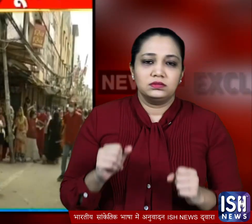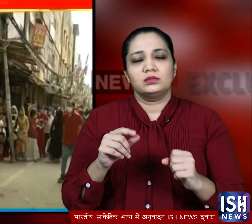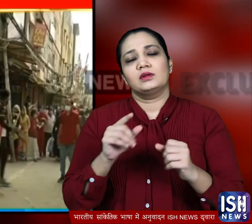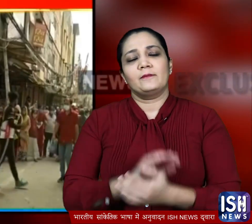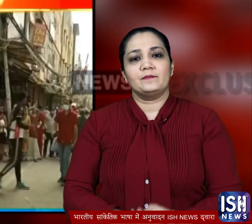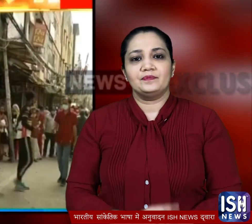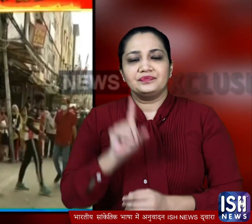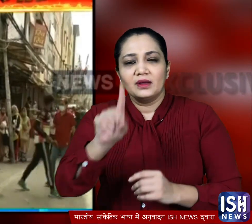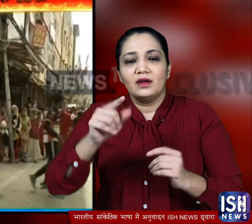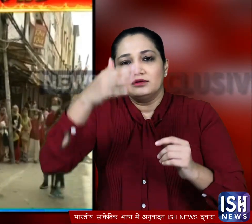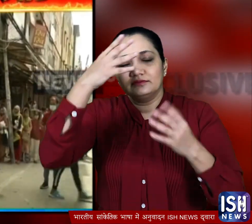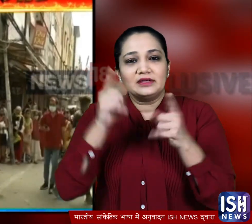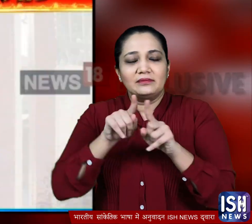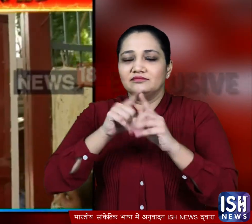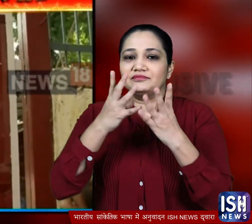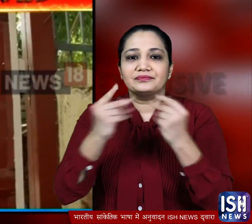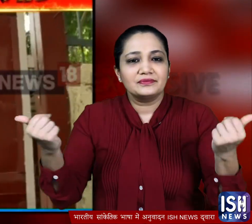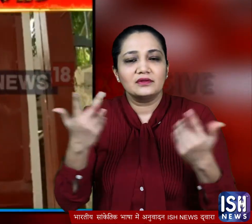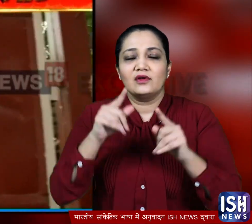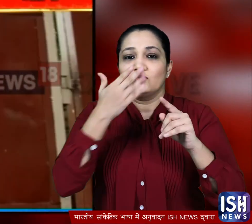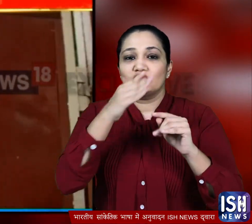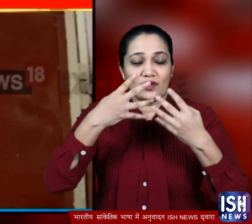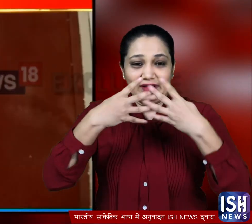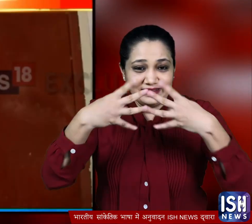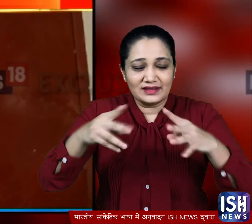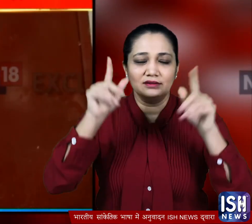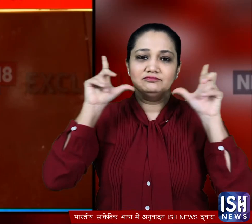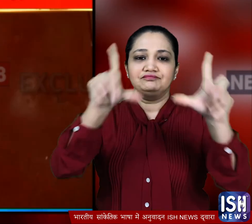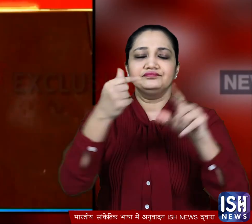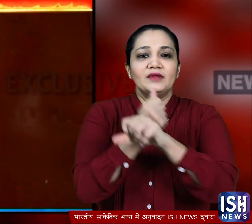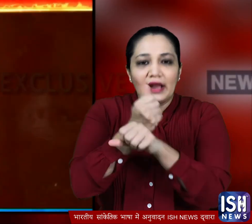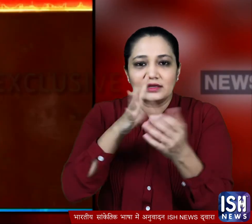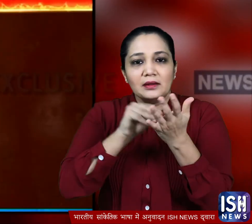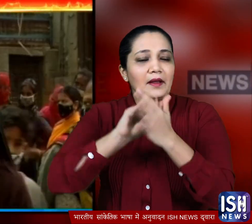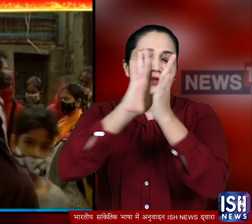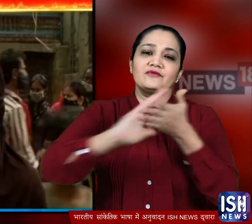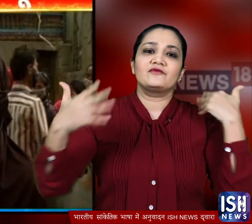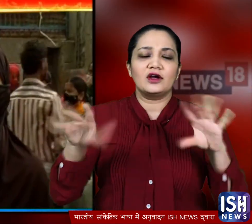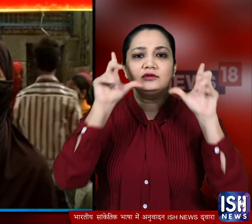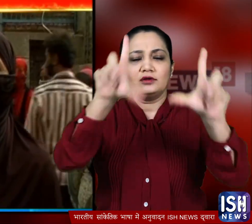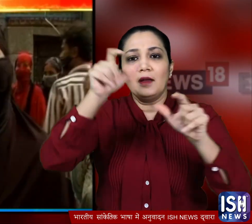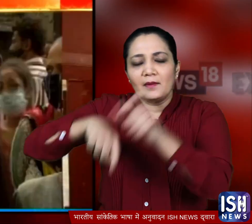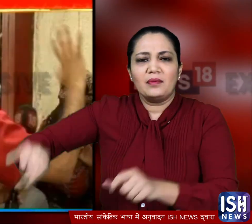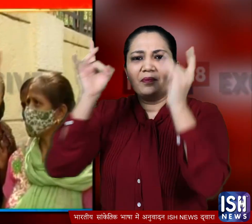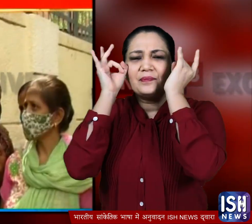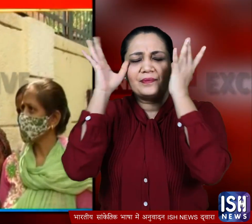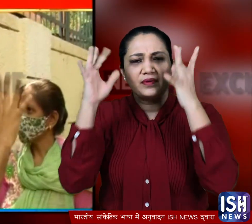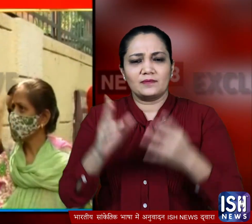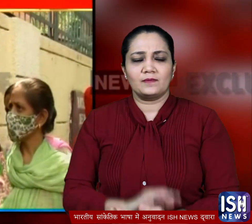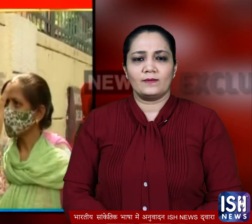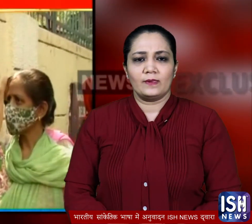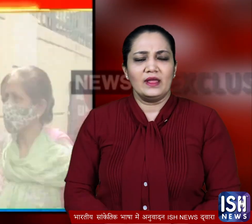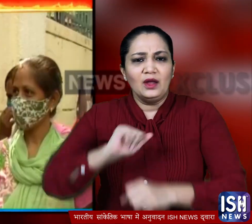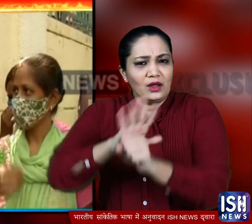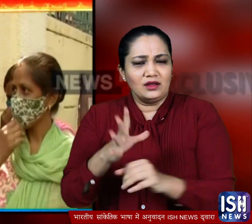लेकिन इस सारी मेहनत पर उस समय पानी फिर गया जब स्कूल के गेट पर राशन खत्म होने का पर्चा लगा दिया गया, जिसे देखकर लोग भड़क गए। पर आपको डर